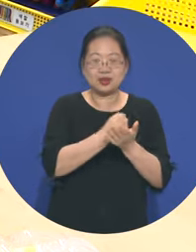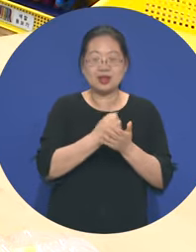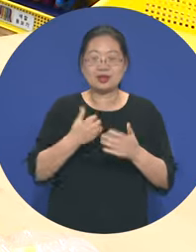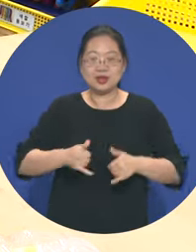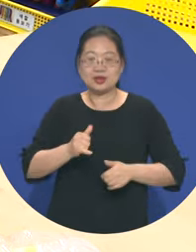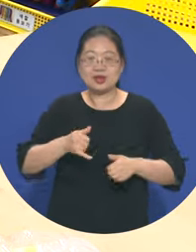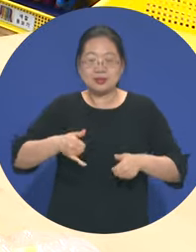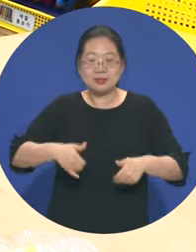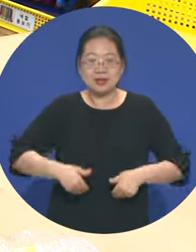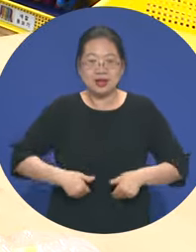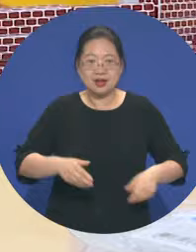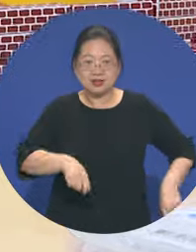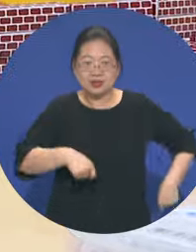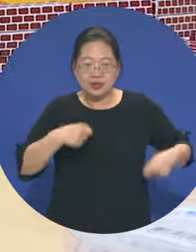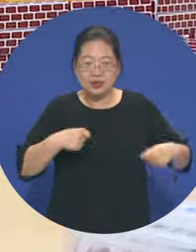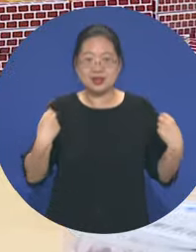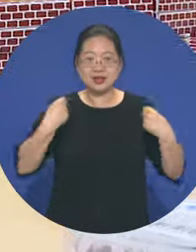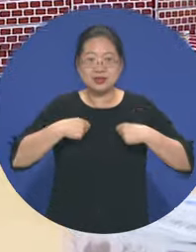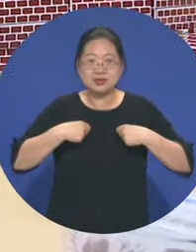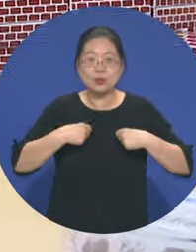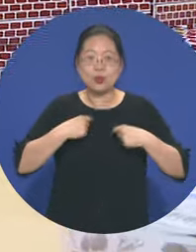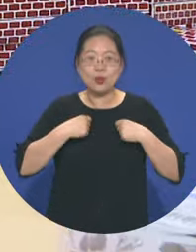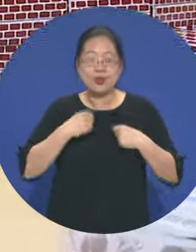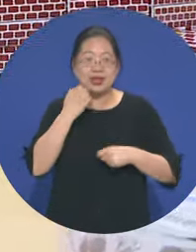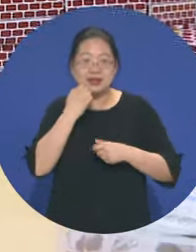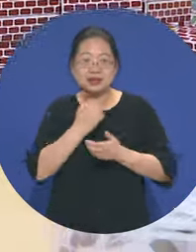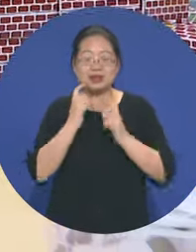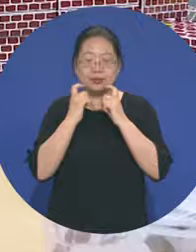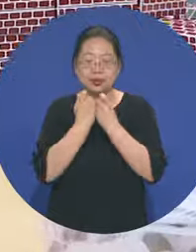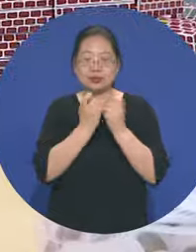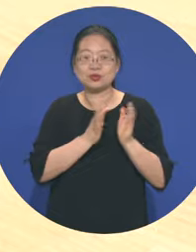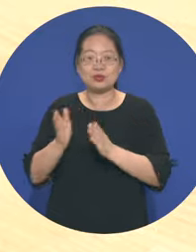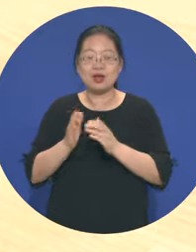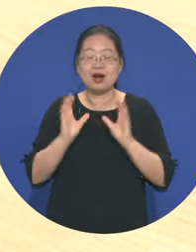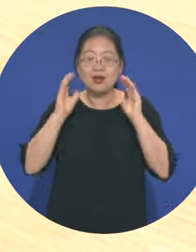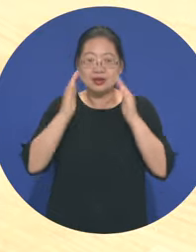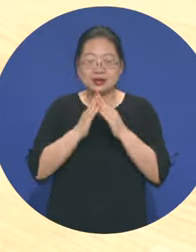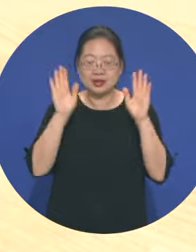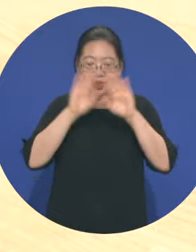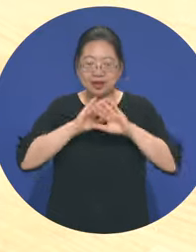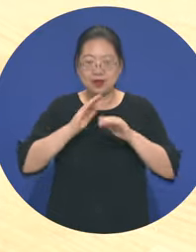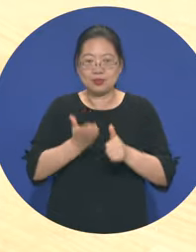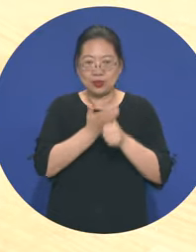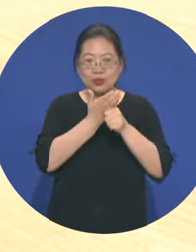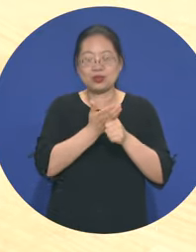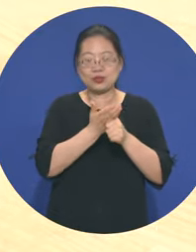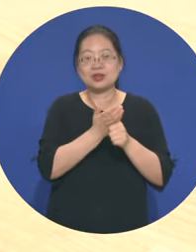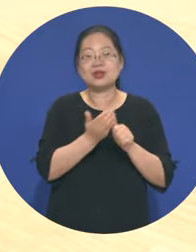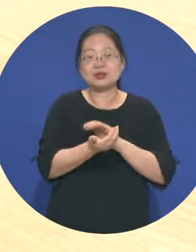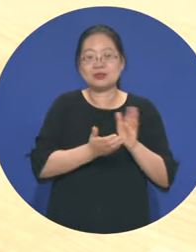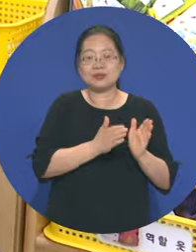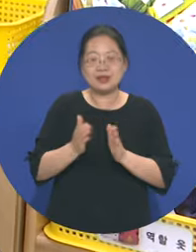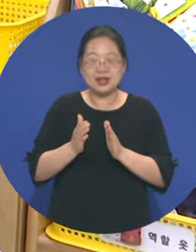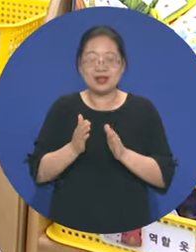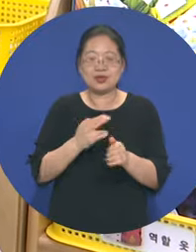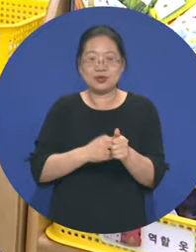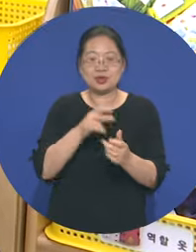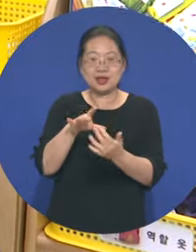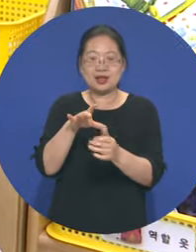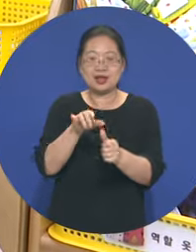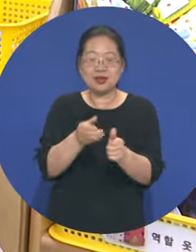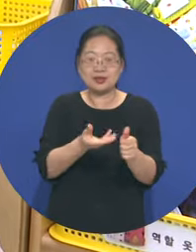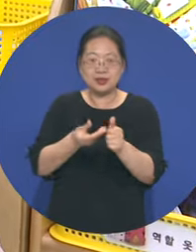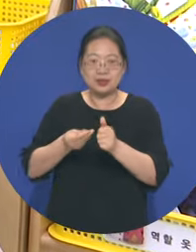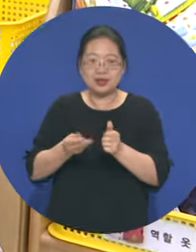이불 간식 등은 개별적으로 준비해야 합니다 어린이 집에서는 야간 보육을 대비해 교사를 채용하고 시설도 보강하는 등